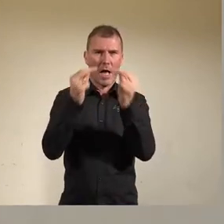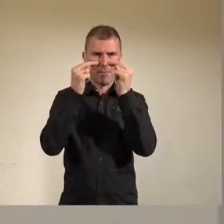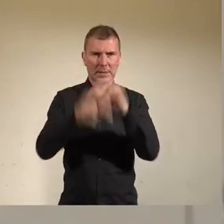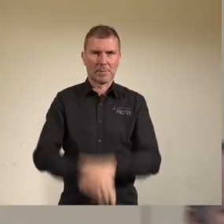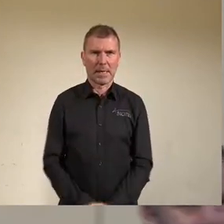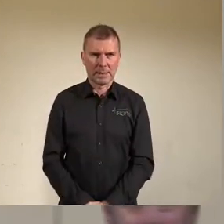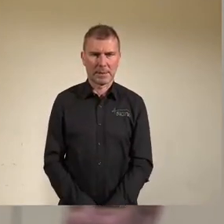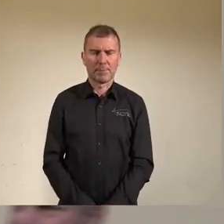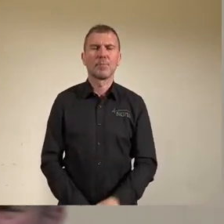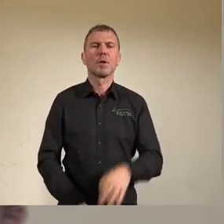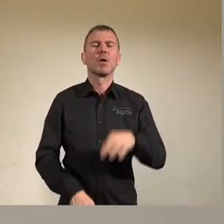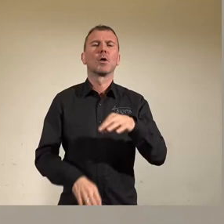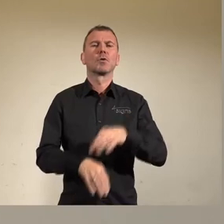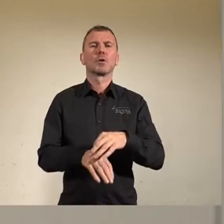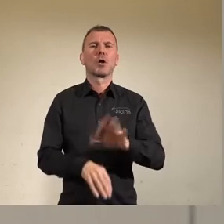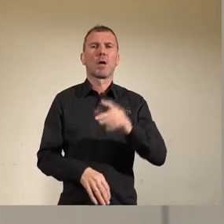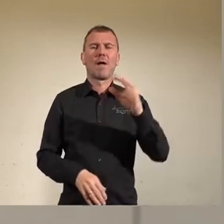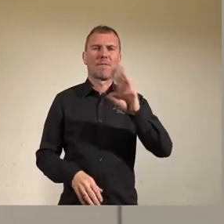So, und jetzt Herr Dr. Schulte-Wissermann.